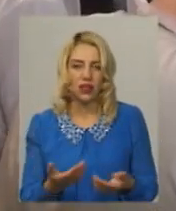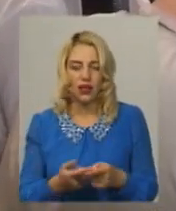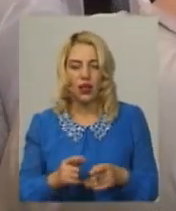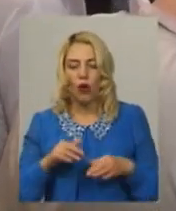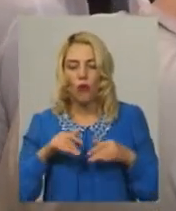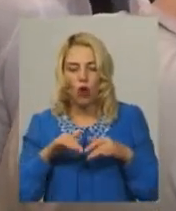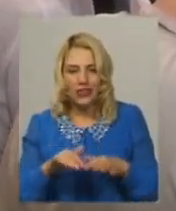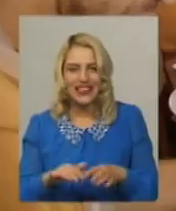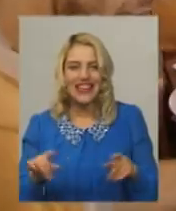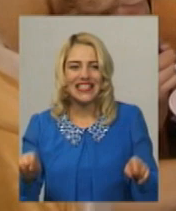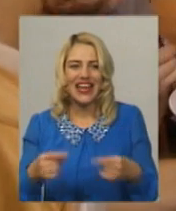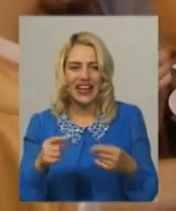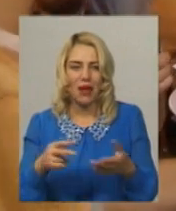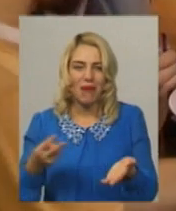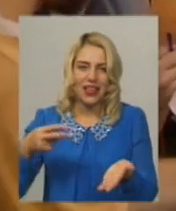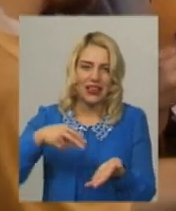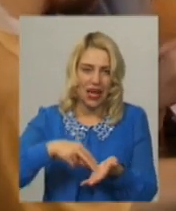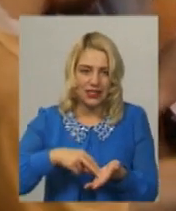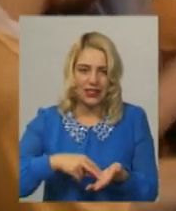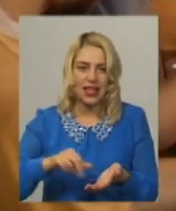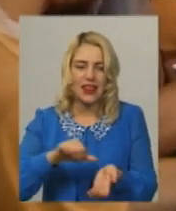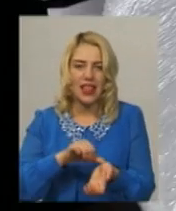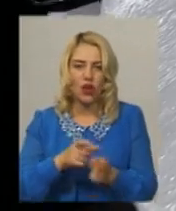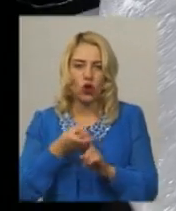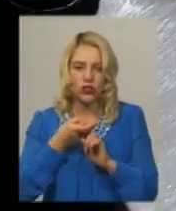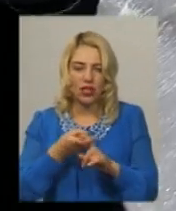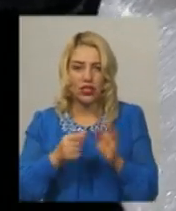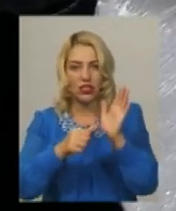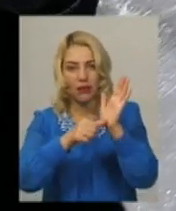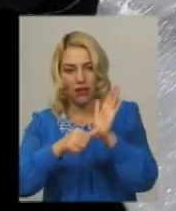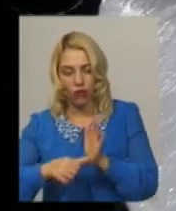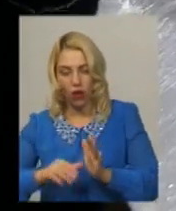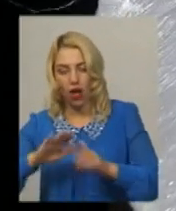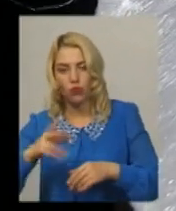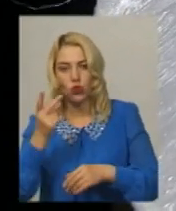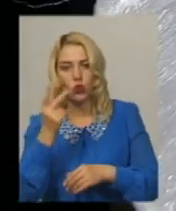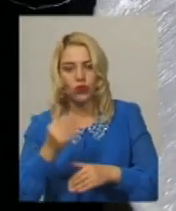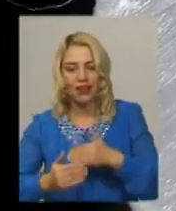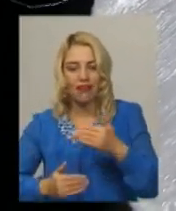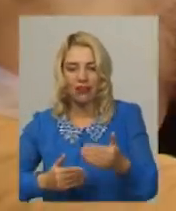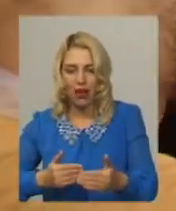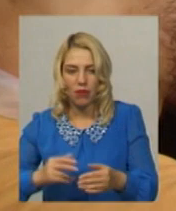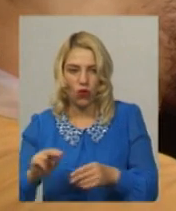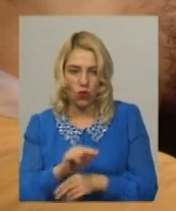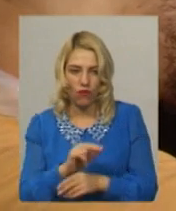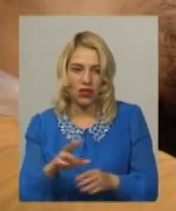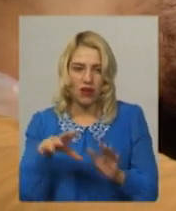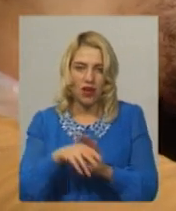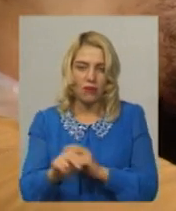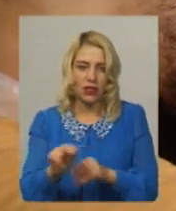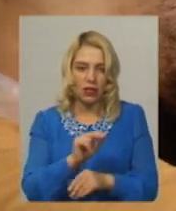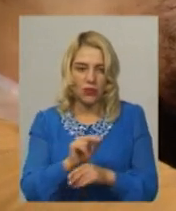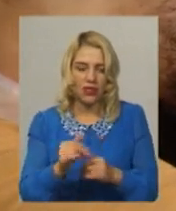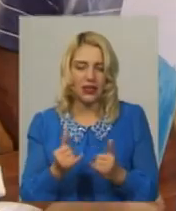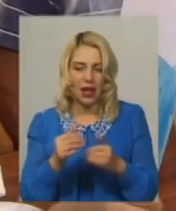реабілітації наркозалежних триває півроку, після чого розпочинається наступний етап лікування. В рамках терапії для пацієнтів Центру